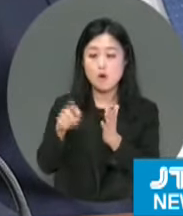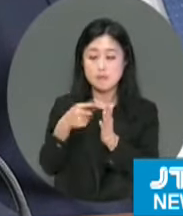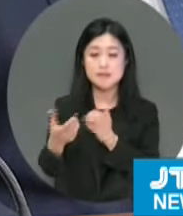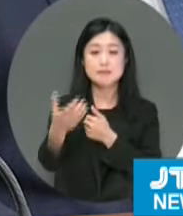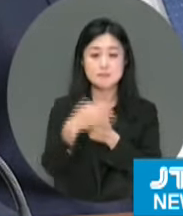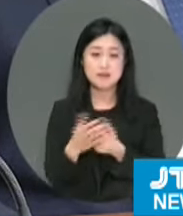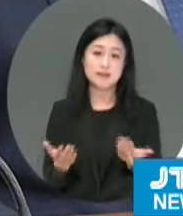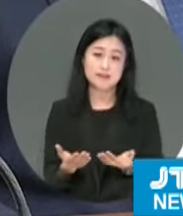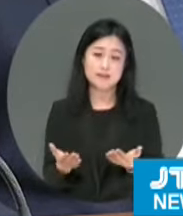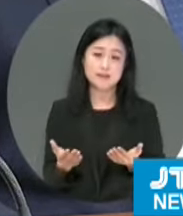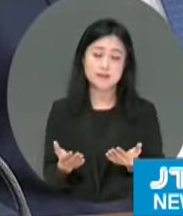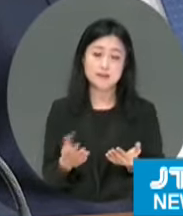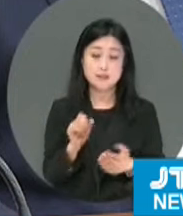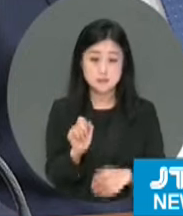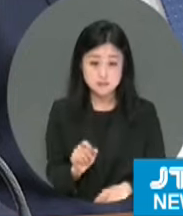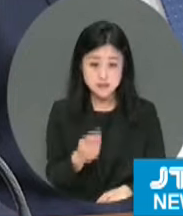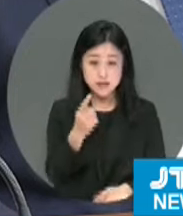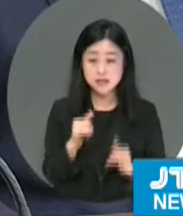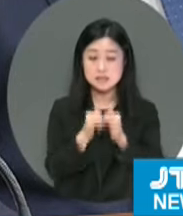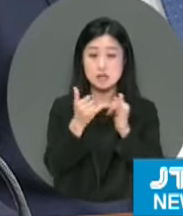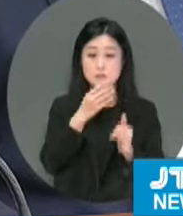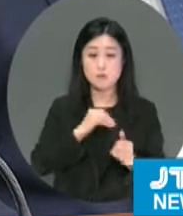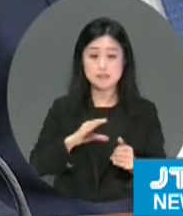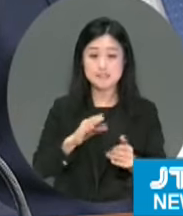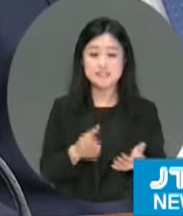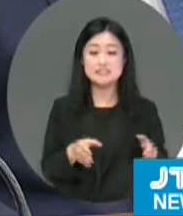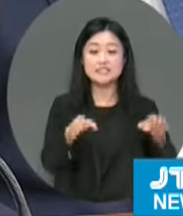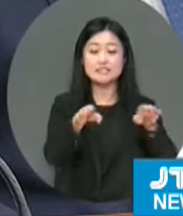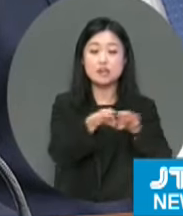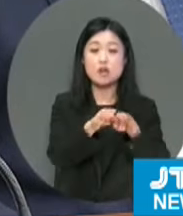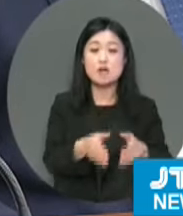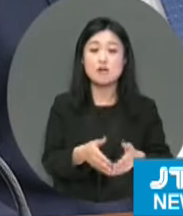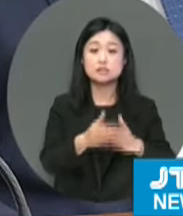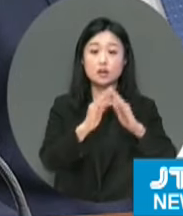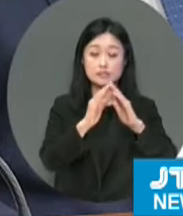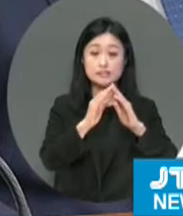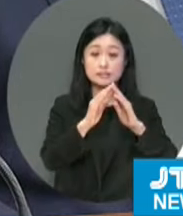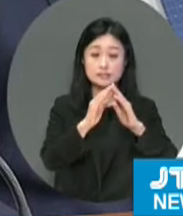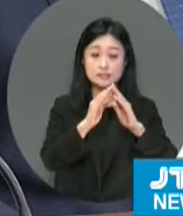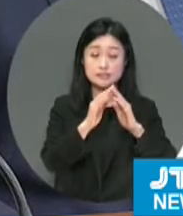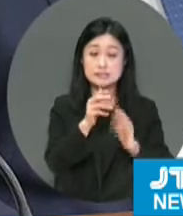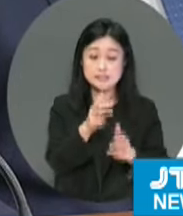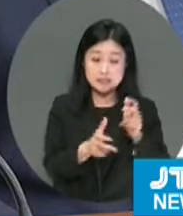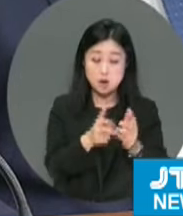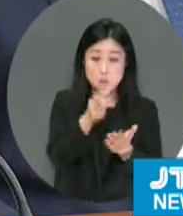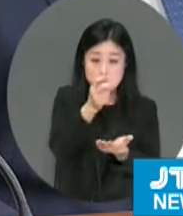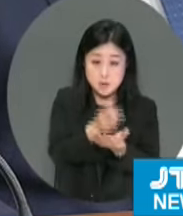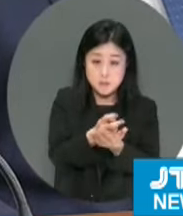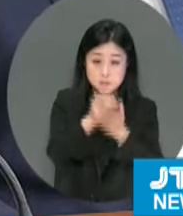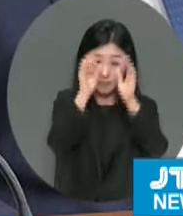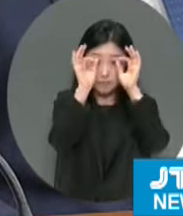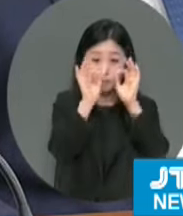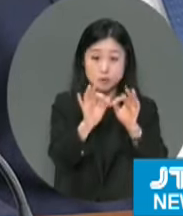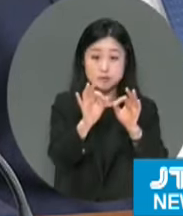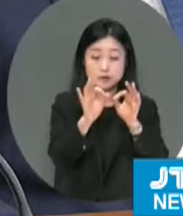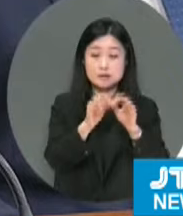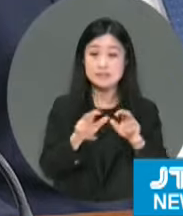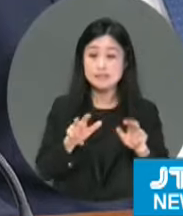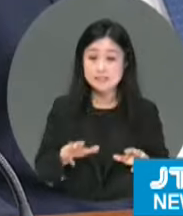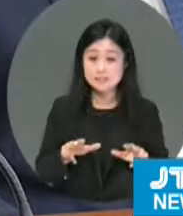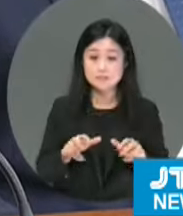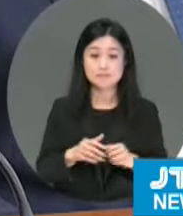이런 상황이어서 사회복지 시설 설치, 그 사회복지사업법에 근거하면 지금 이